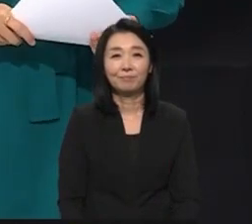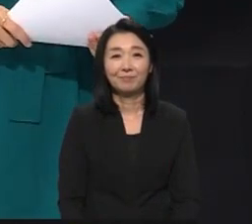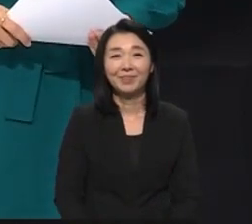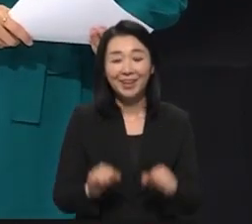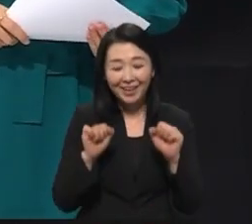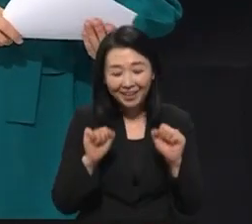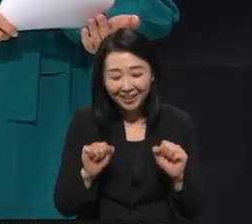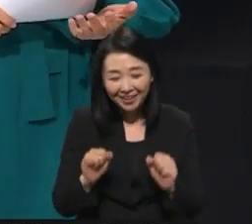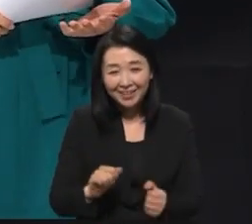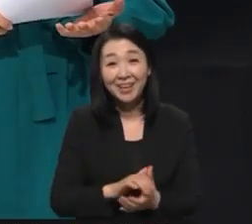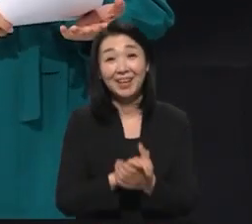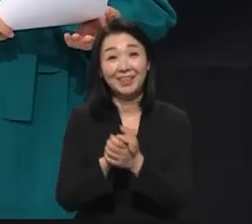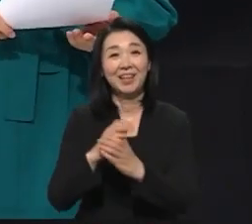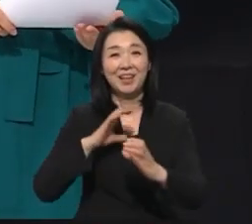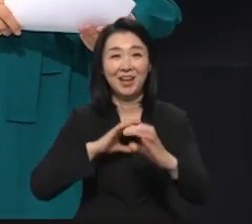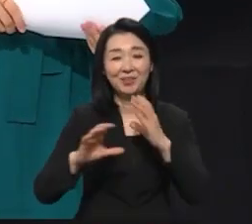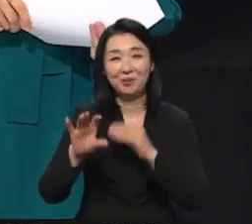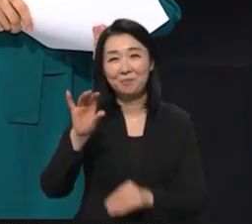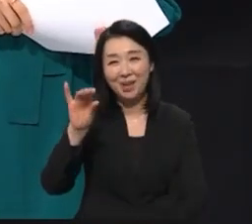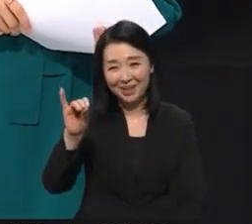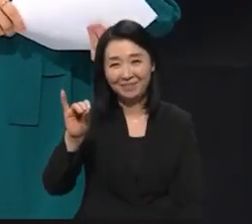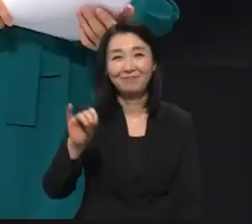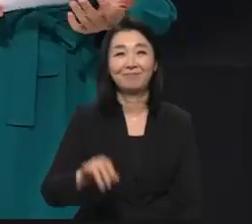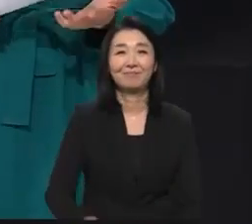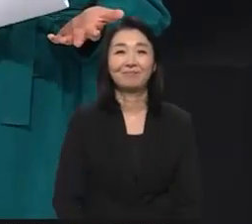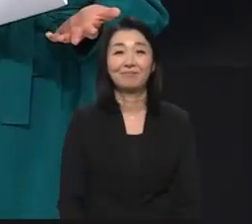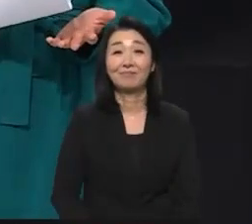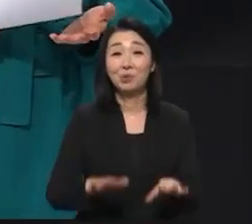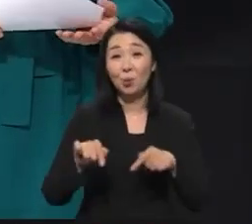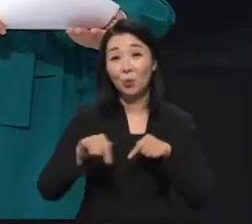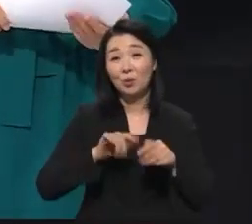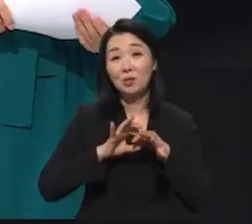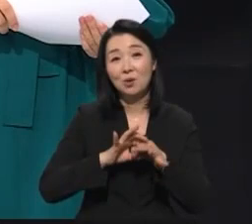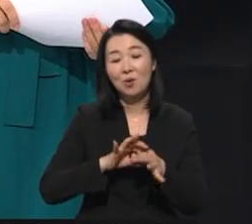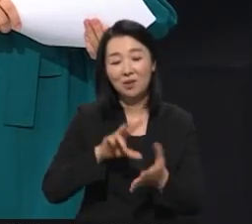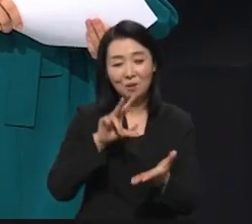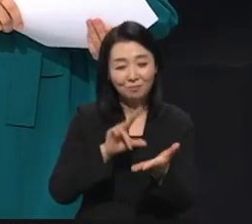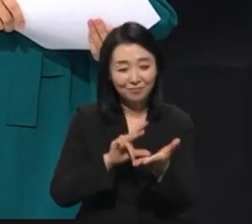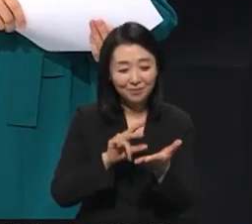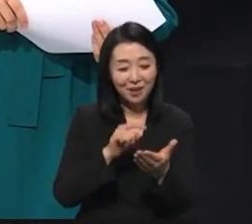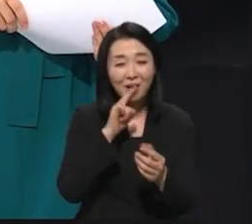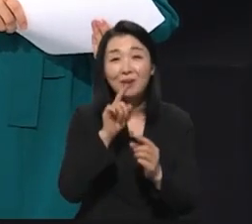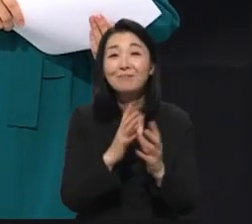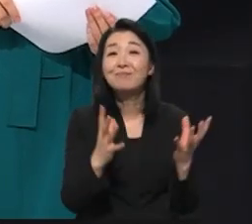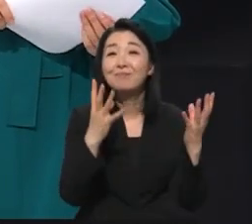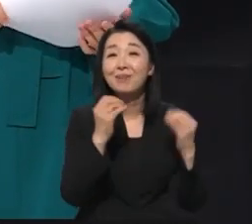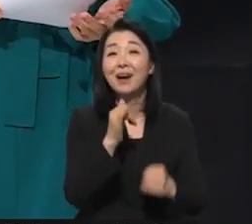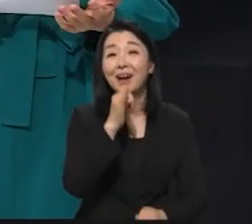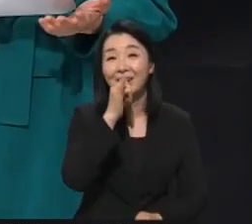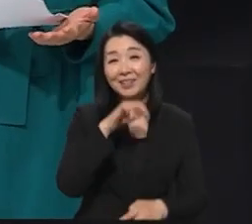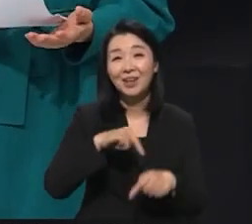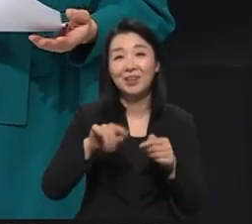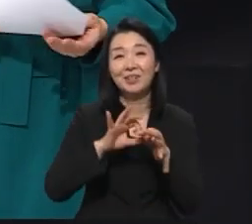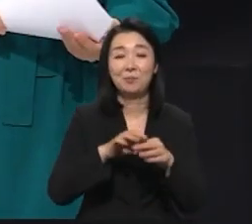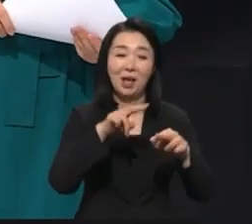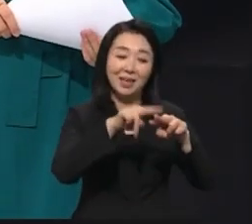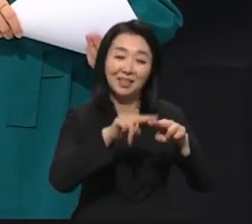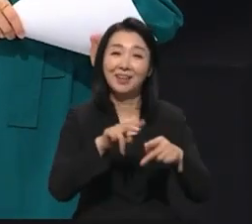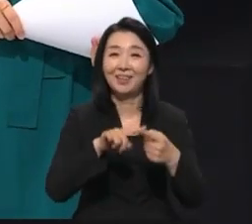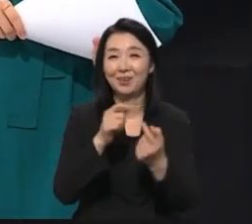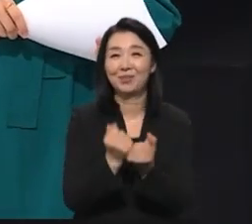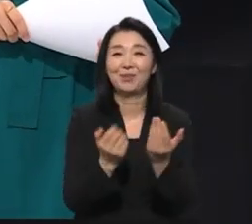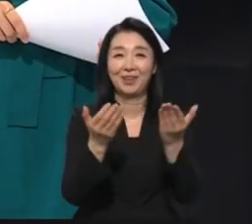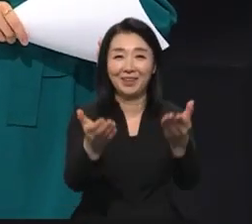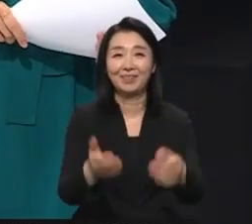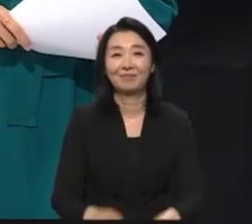네 안녕하세요 다정한 소통 반장 백사입니다 오늘도 정치권에서 화제가 된 소식을 정치인 해시태그로 정리해서